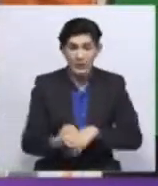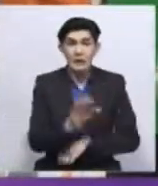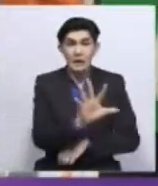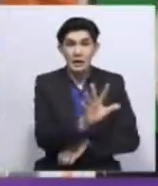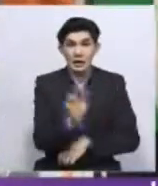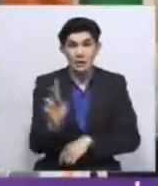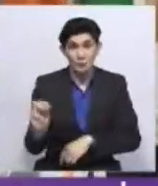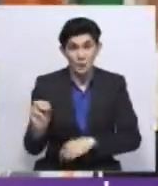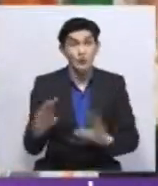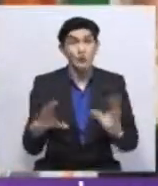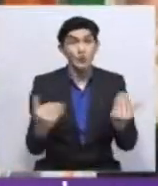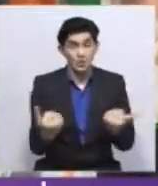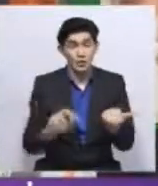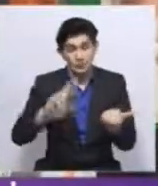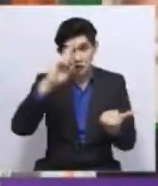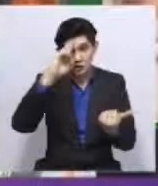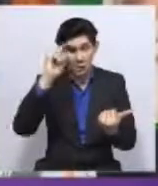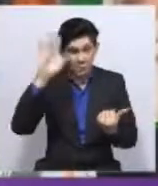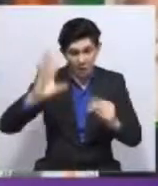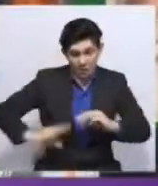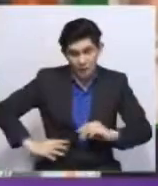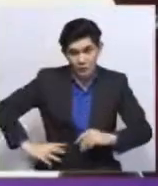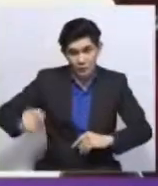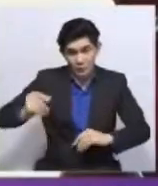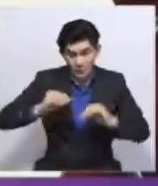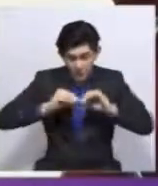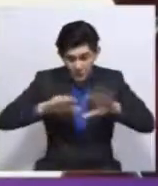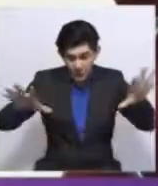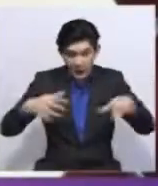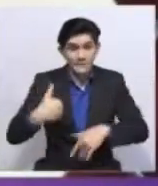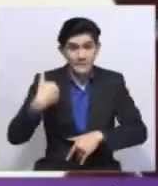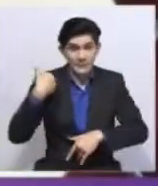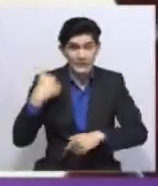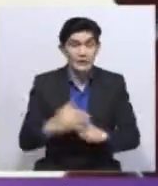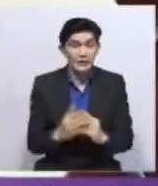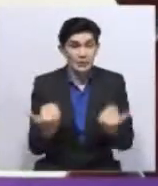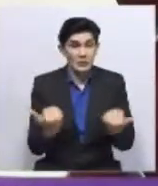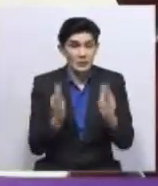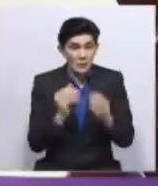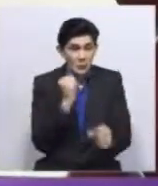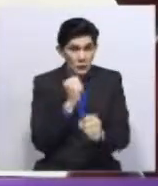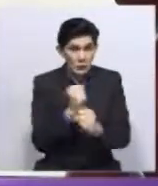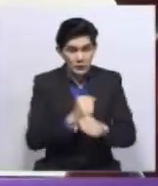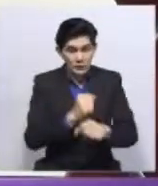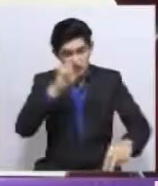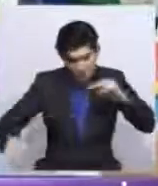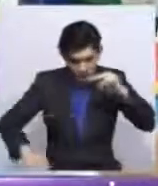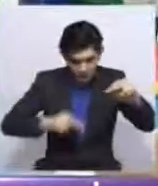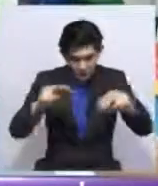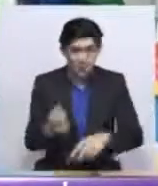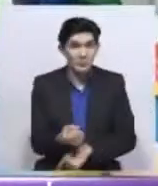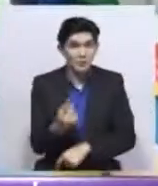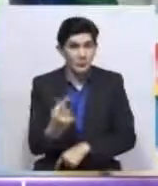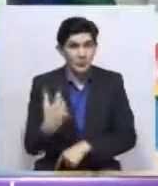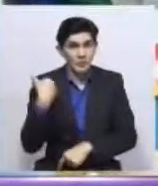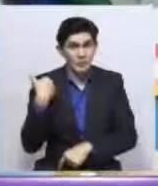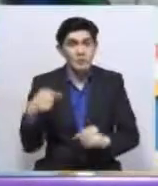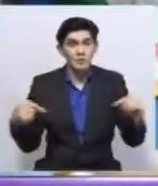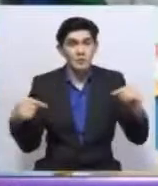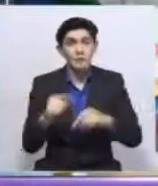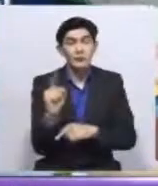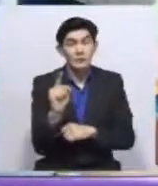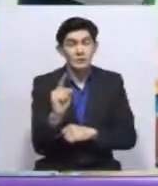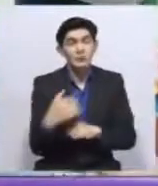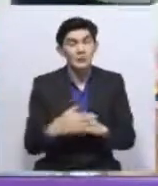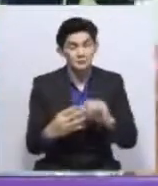มี5กิโลเมตรเป็นเขตโรคระบาดพิษสุนัขบ้าชั่วคราวและได้เร่งให้เจ้าหน้าที่ไปทำการตรวจสอบรวมถึงพื้นที่อื่น